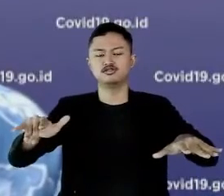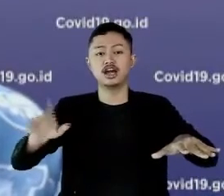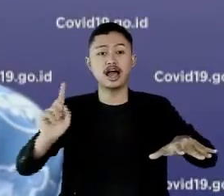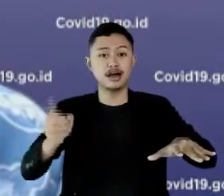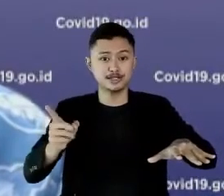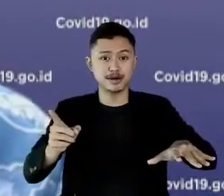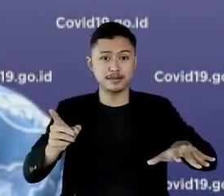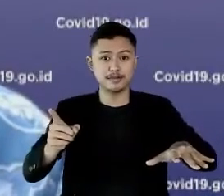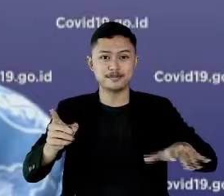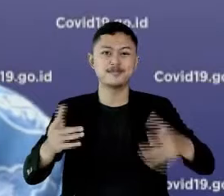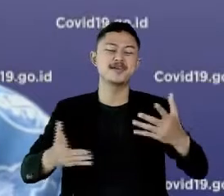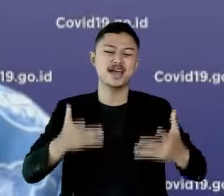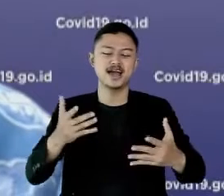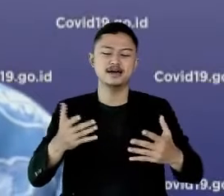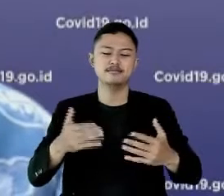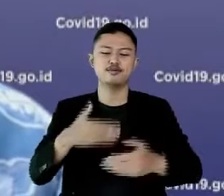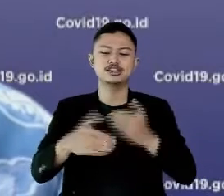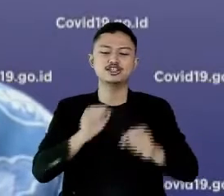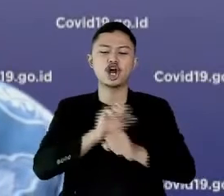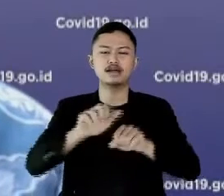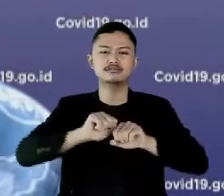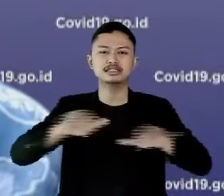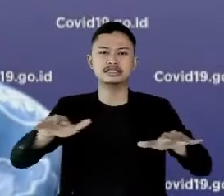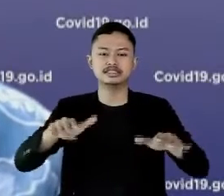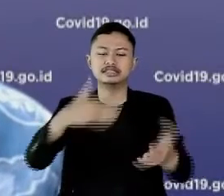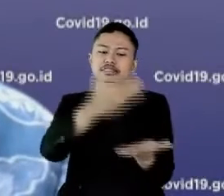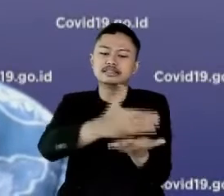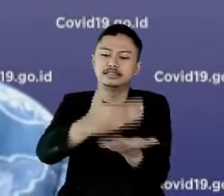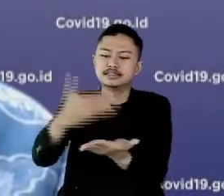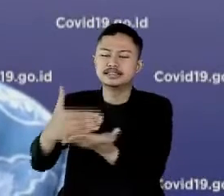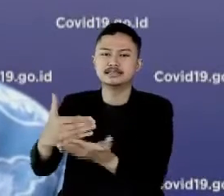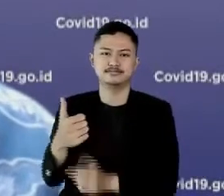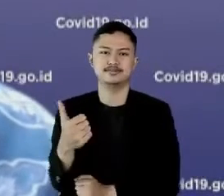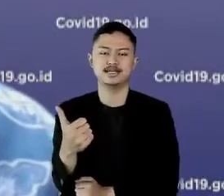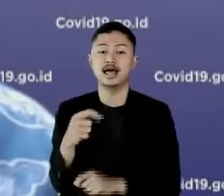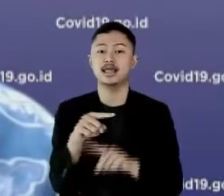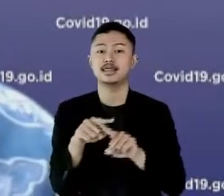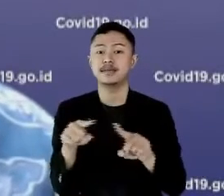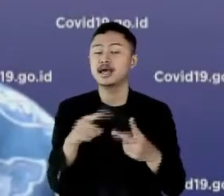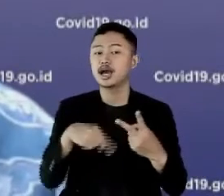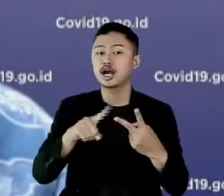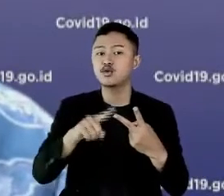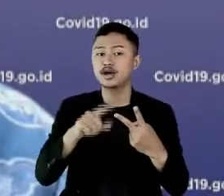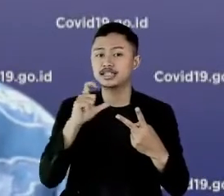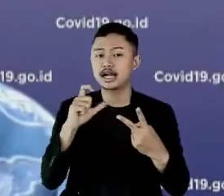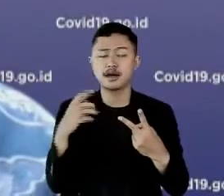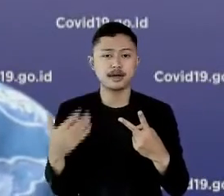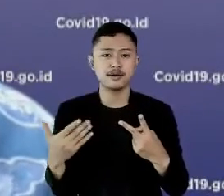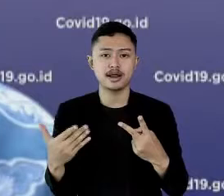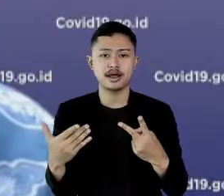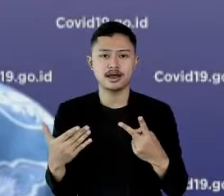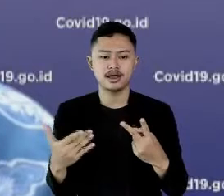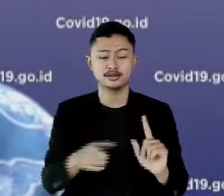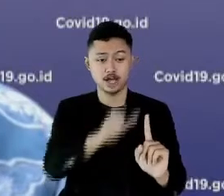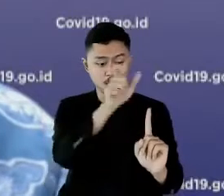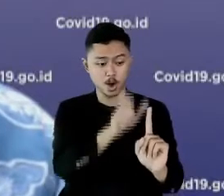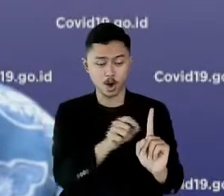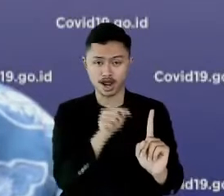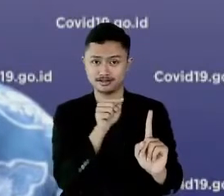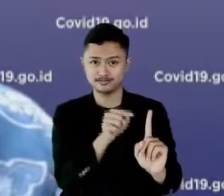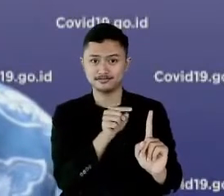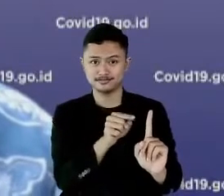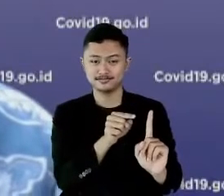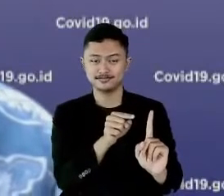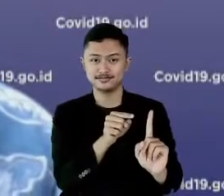akan membantu untuk mengurangi transmisi. Nah, kemudian kita cegah juga orang yang